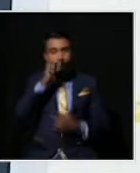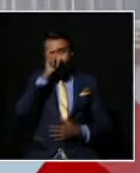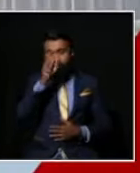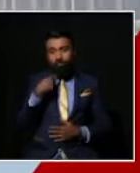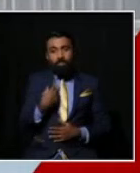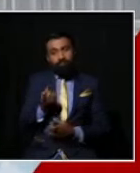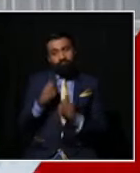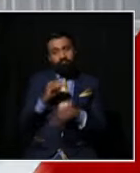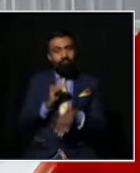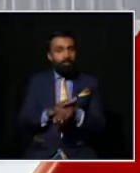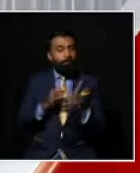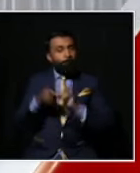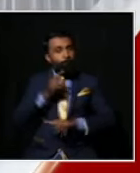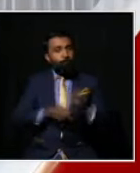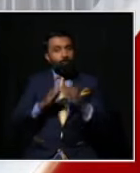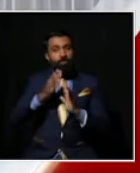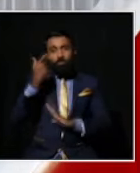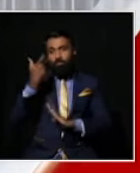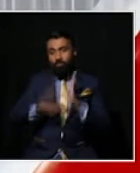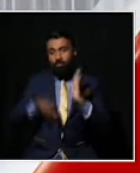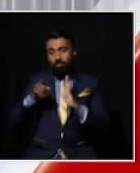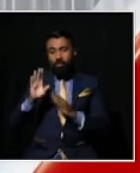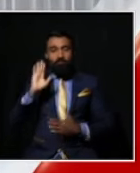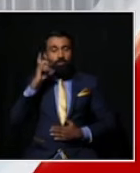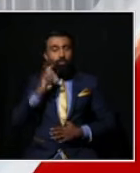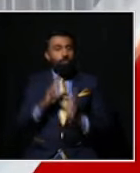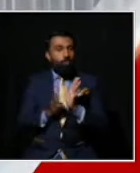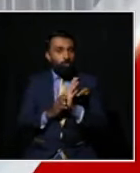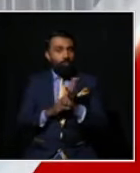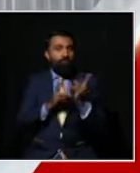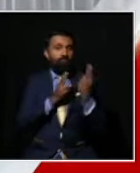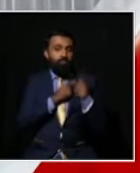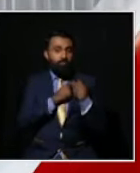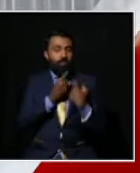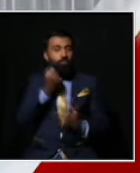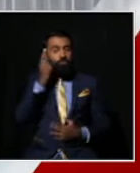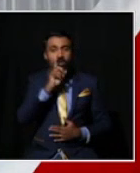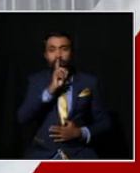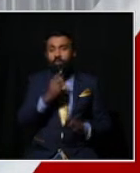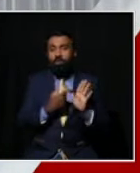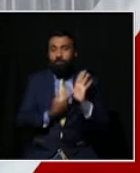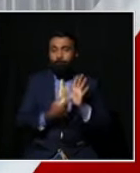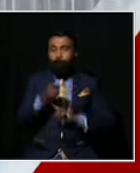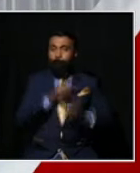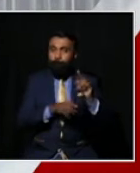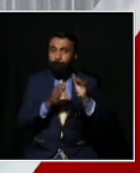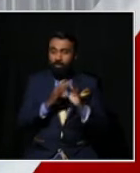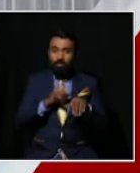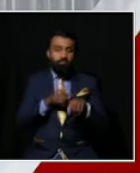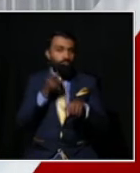කර පාර්ලිමේන්තුවට වාර්තා කිරීම මේ විශේෂ කාරක සභාවට පැවරෙනවා. යෝජනාවේ සඳහන් වන්නේ පාර්ලිමේන්තුව කල්තමන